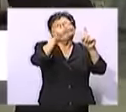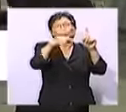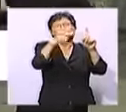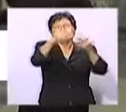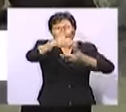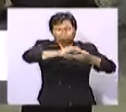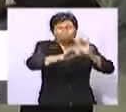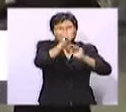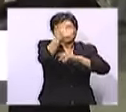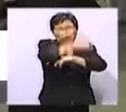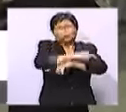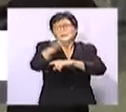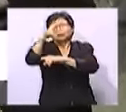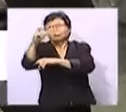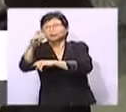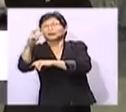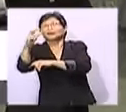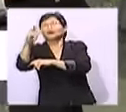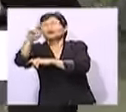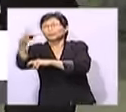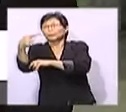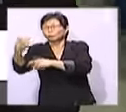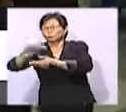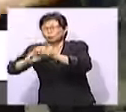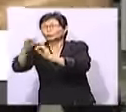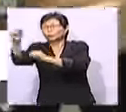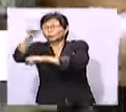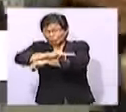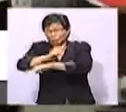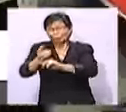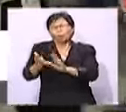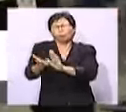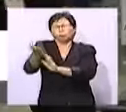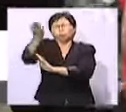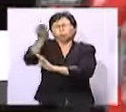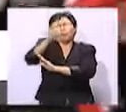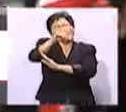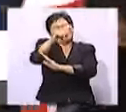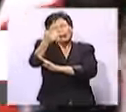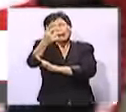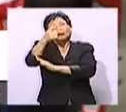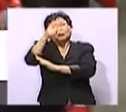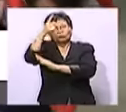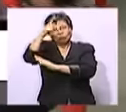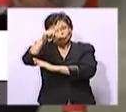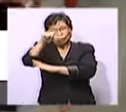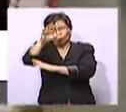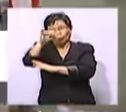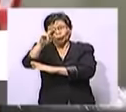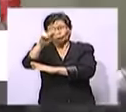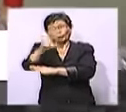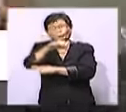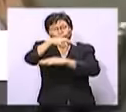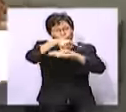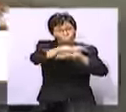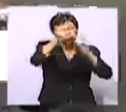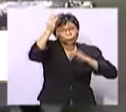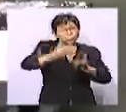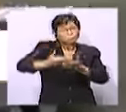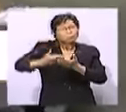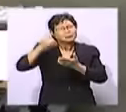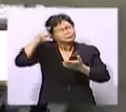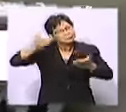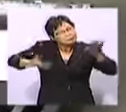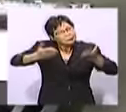bungkus sehari kepada 300,000 bungkusan sehari. Dalam perkembangan lain, Gobind turut meminta Pos Malaysia mempertimbang cadangan